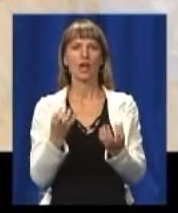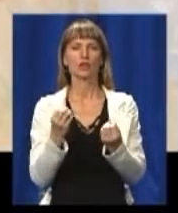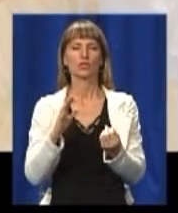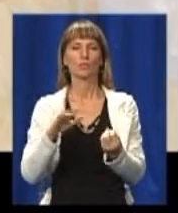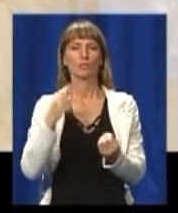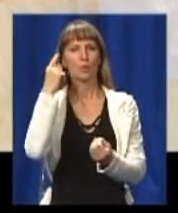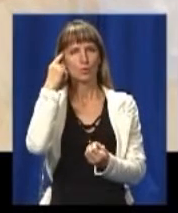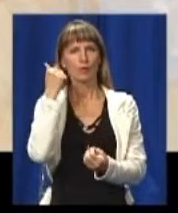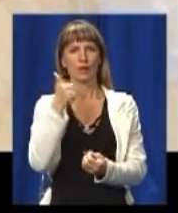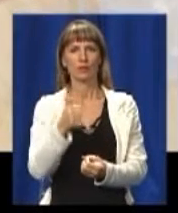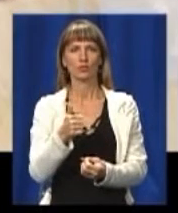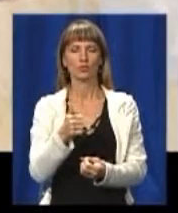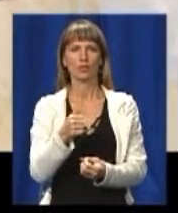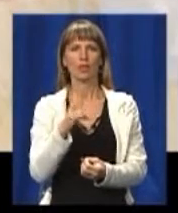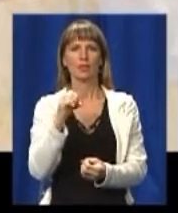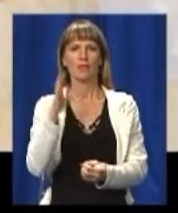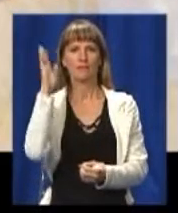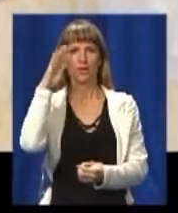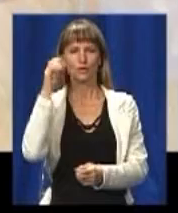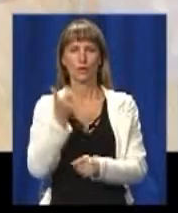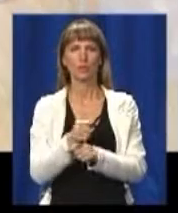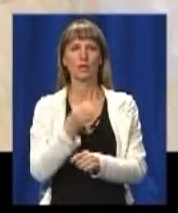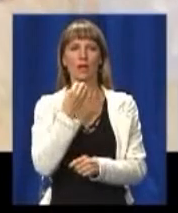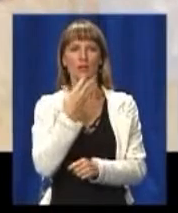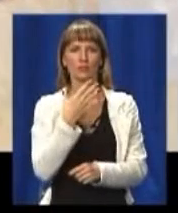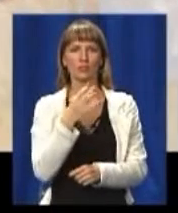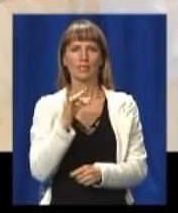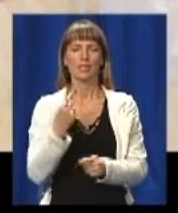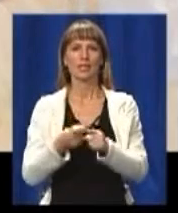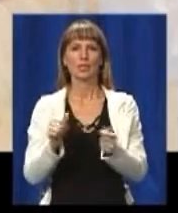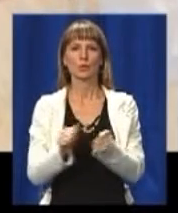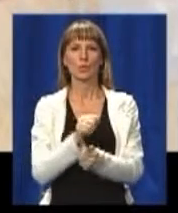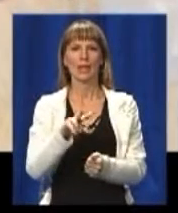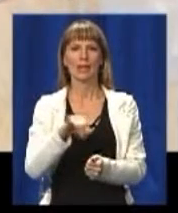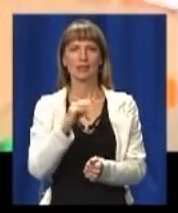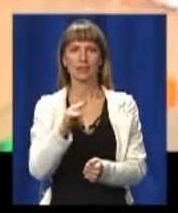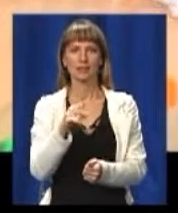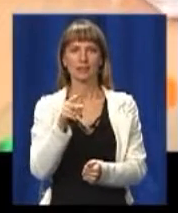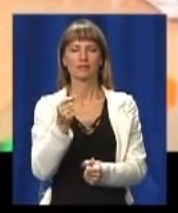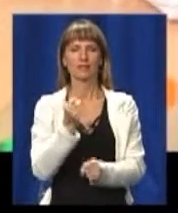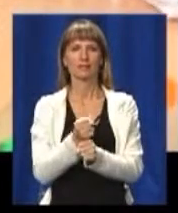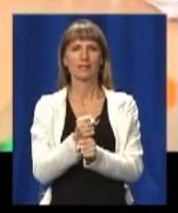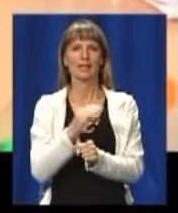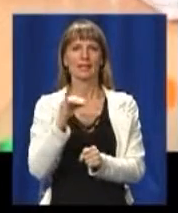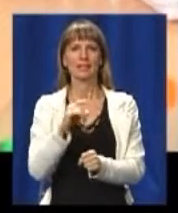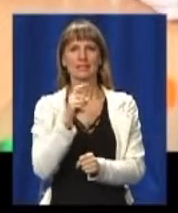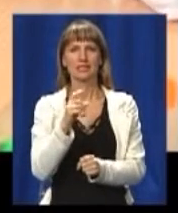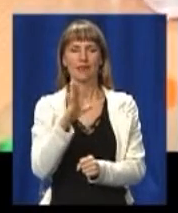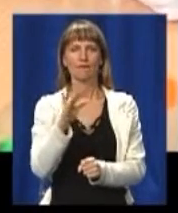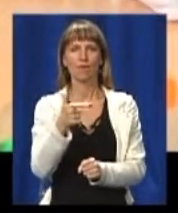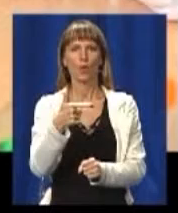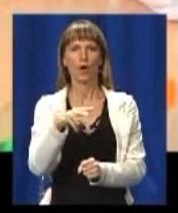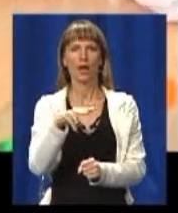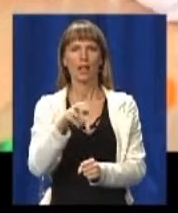подумайте добре. На воду, дуже добре. А ось цей сухий лід, він зроблений із